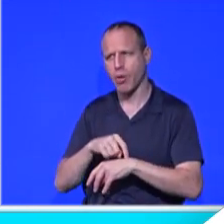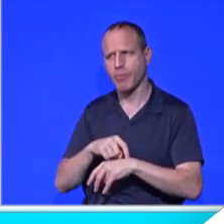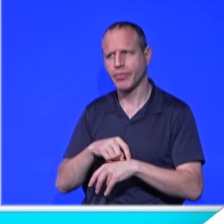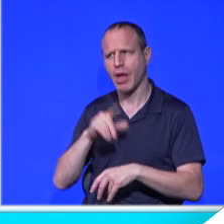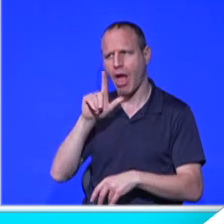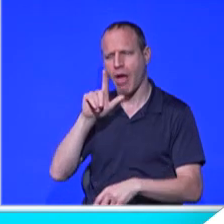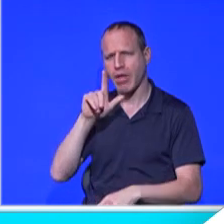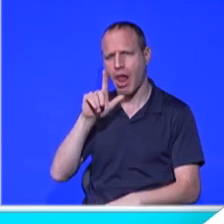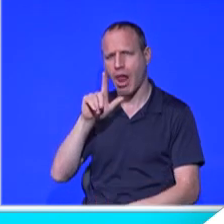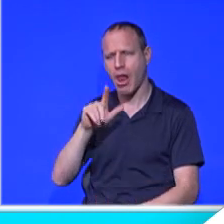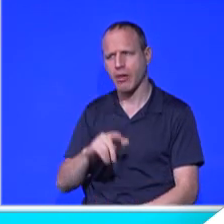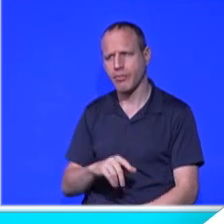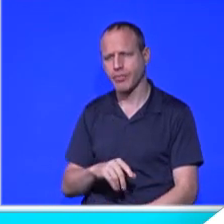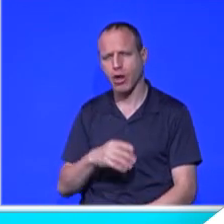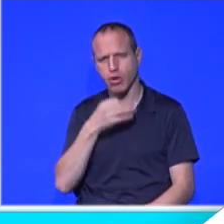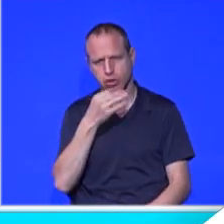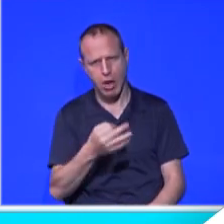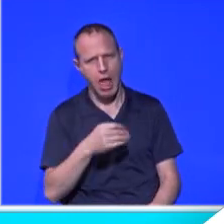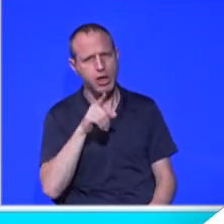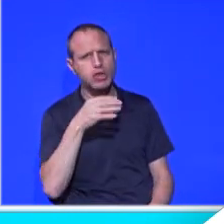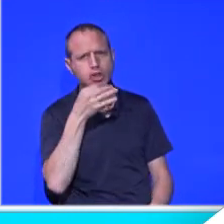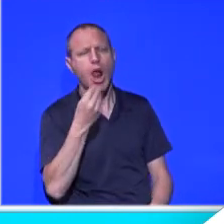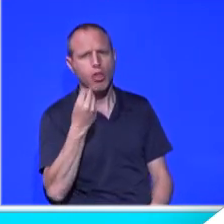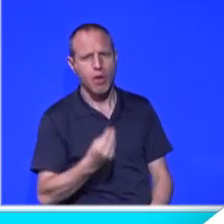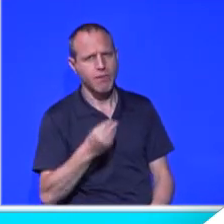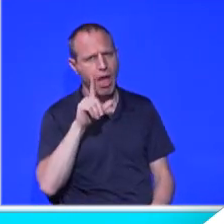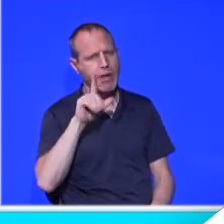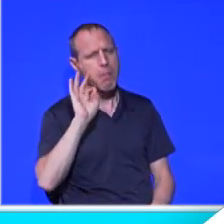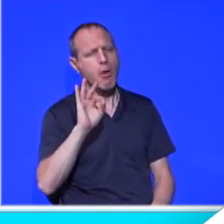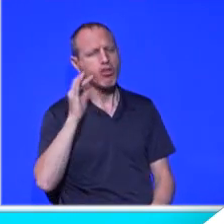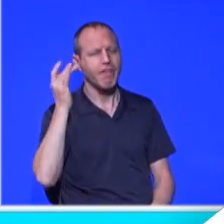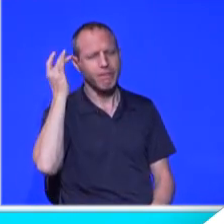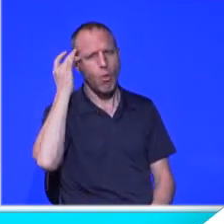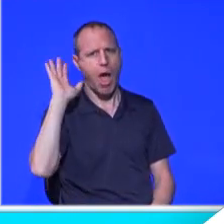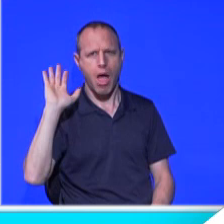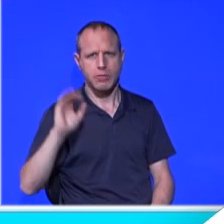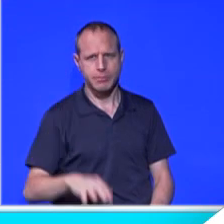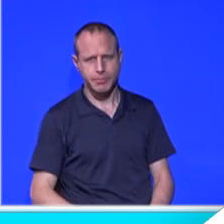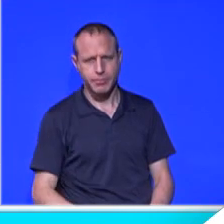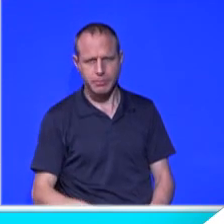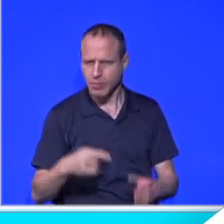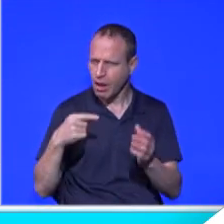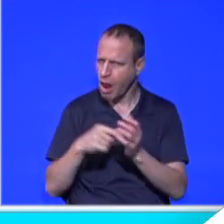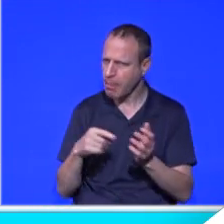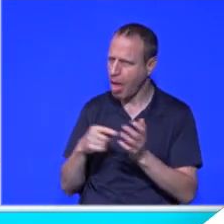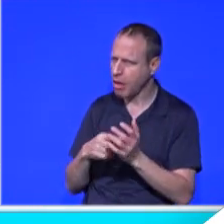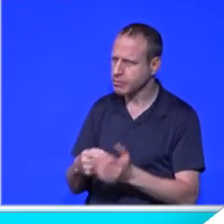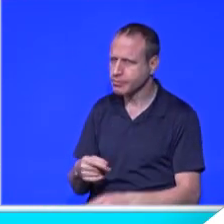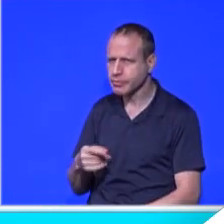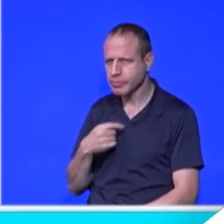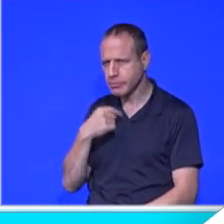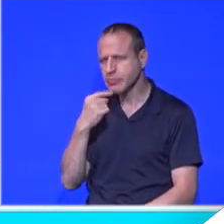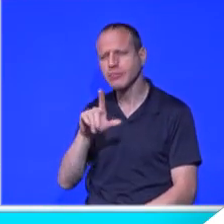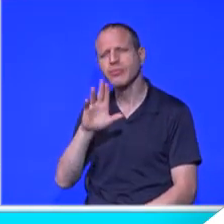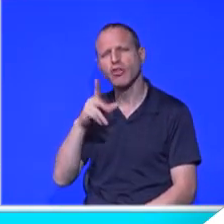אבל... היא שאלה טובה, אבל ממש דפוקה, אוקיי? למה? אני אגיד לך, כי יש תמיד